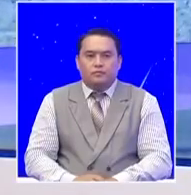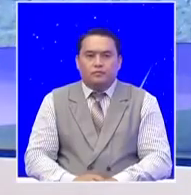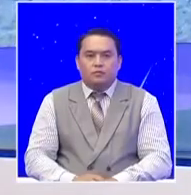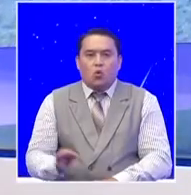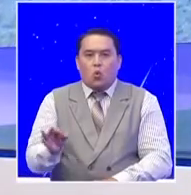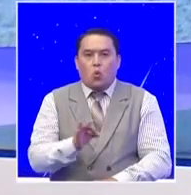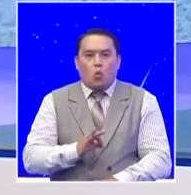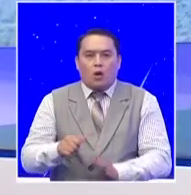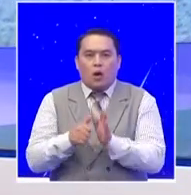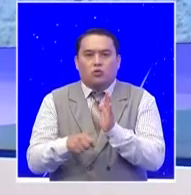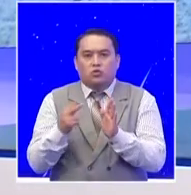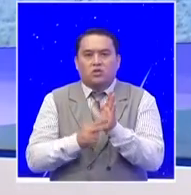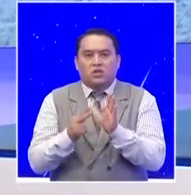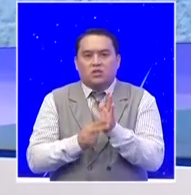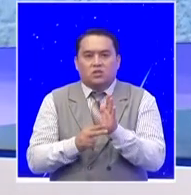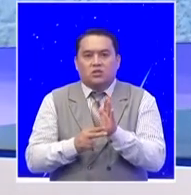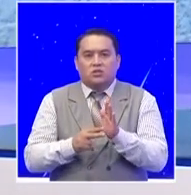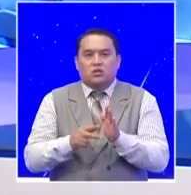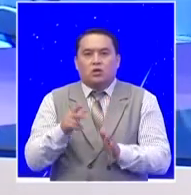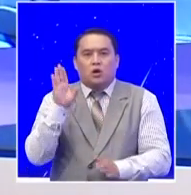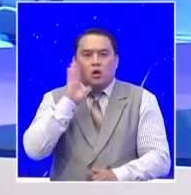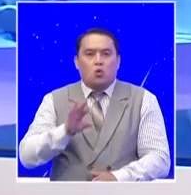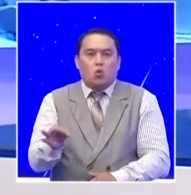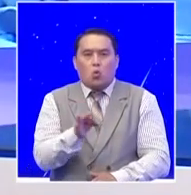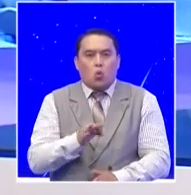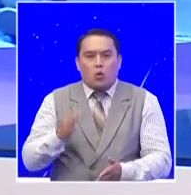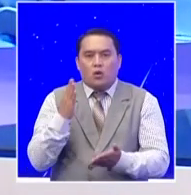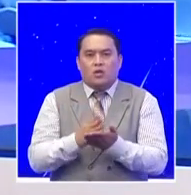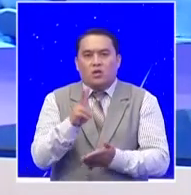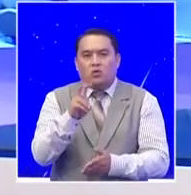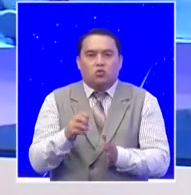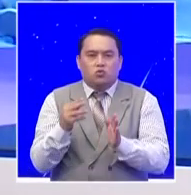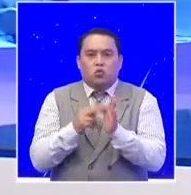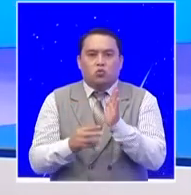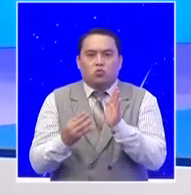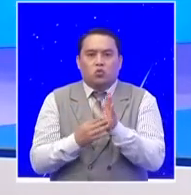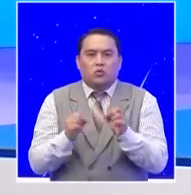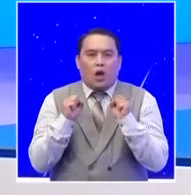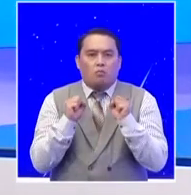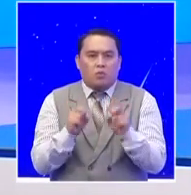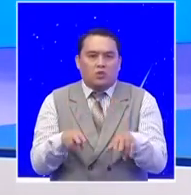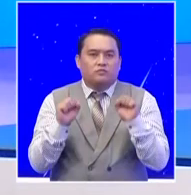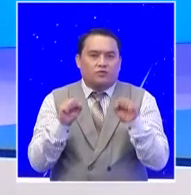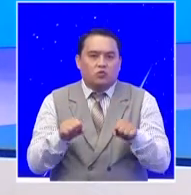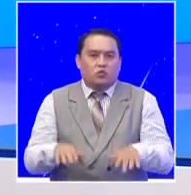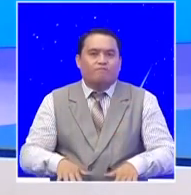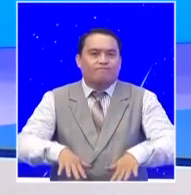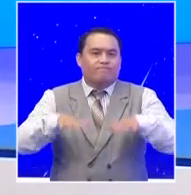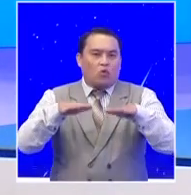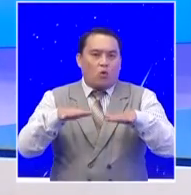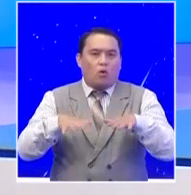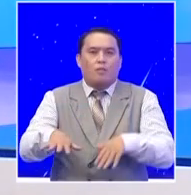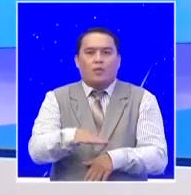Облыс аумағында 680 мұзды көл бар. Оның 239-ы сел қаупын туғызуы ықтимал. Олар қай